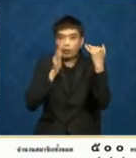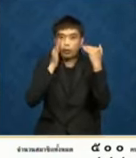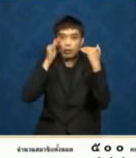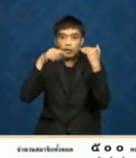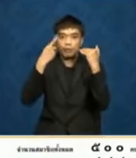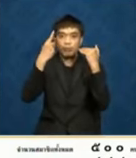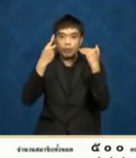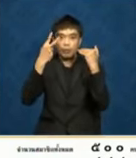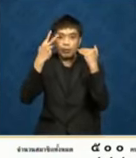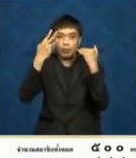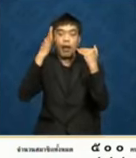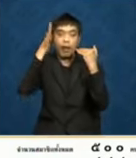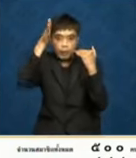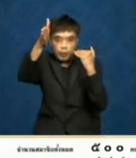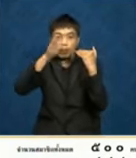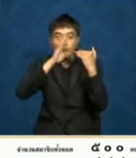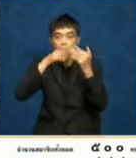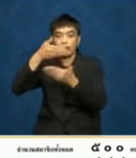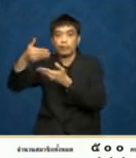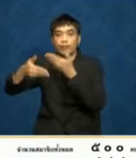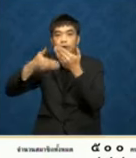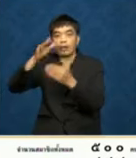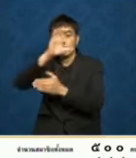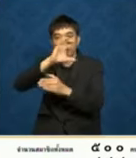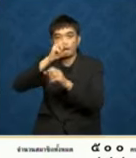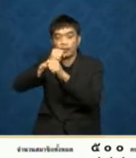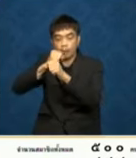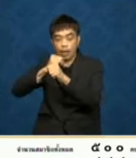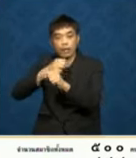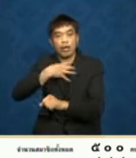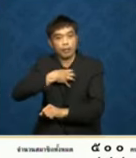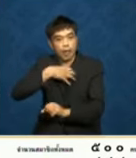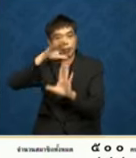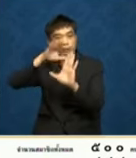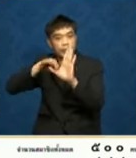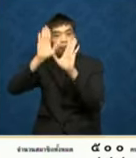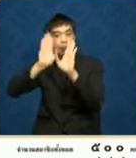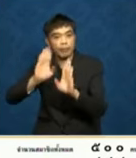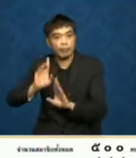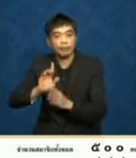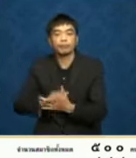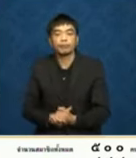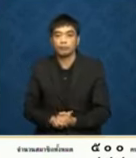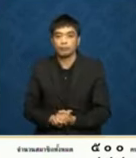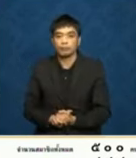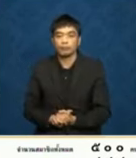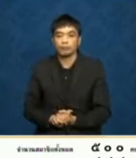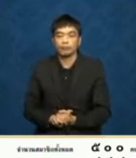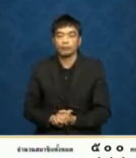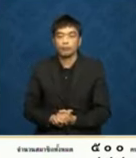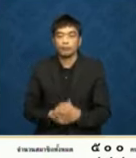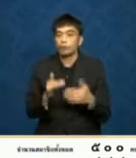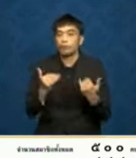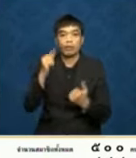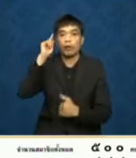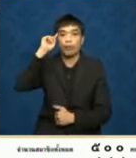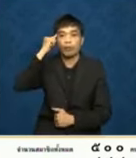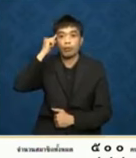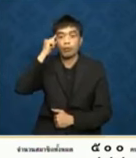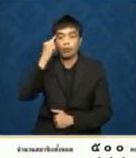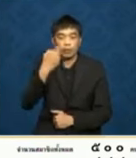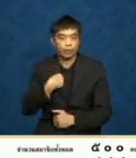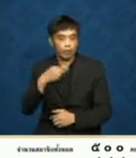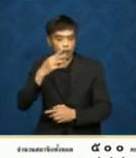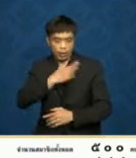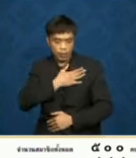วครัเด็กนเรียนข้นหาต